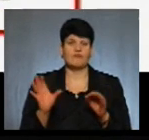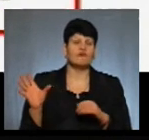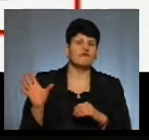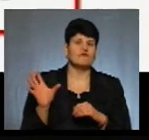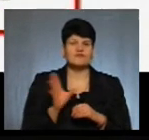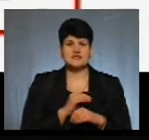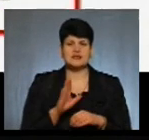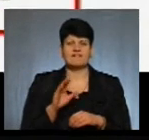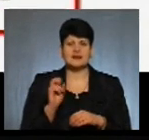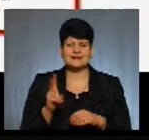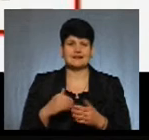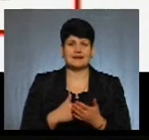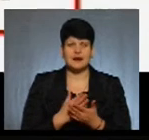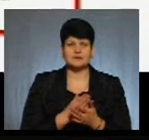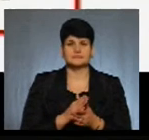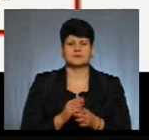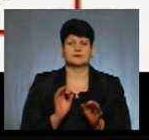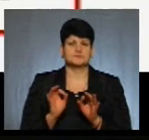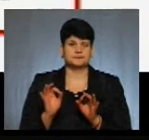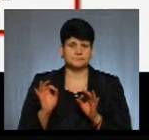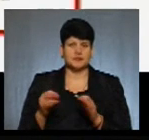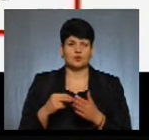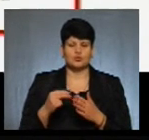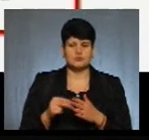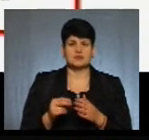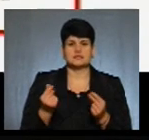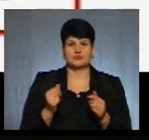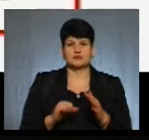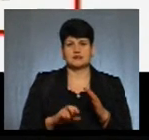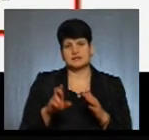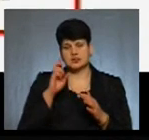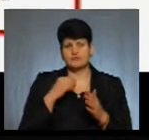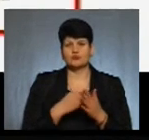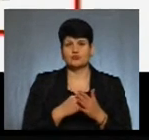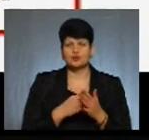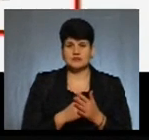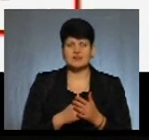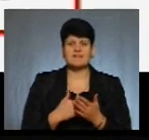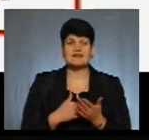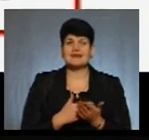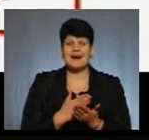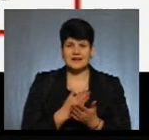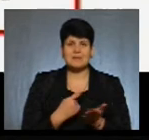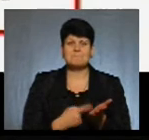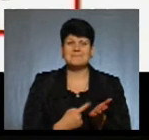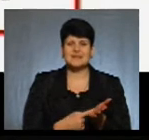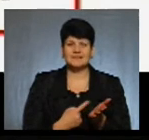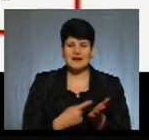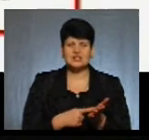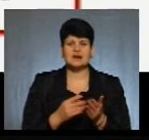Цитую, всі вакцини якісні та безпечні, закуплені за кошти Держбюджету дитячим фондом ООН ЮНІСЕФ. Якість вакцин